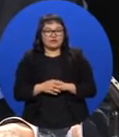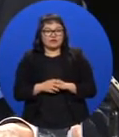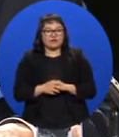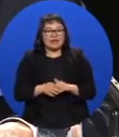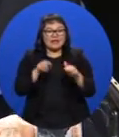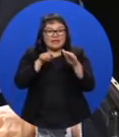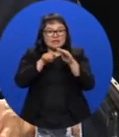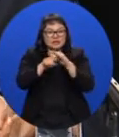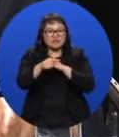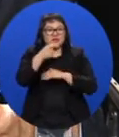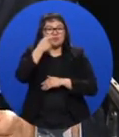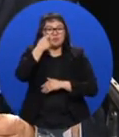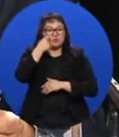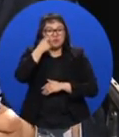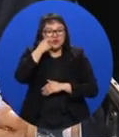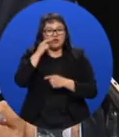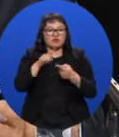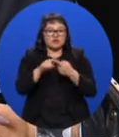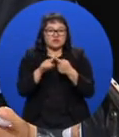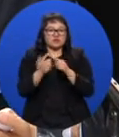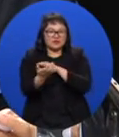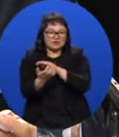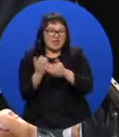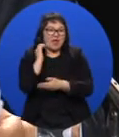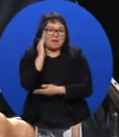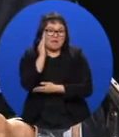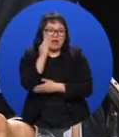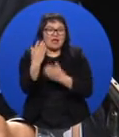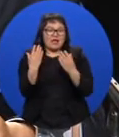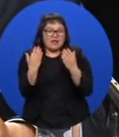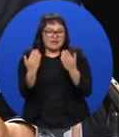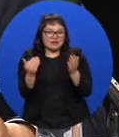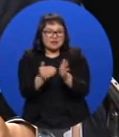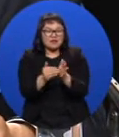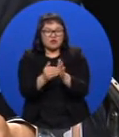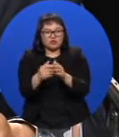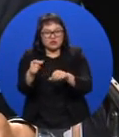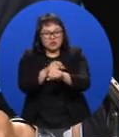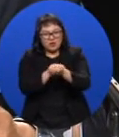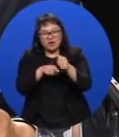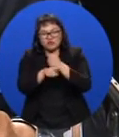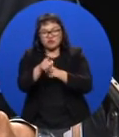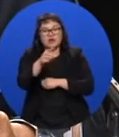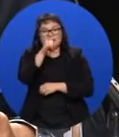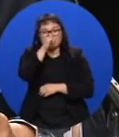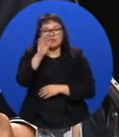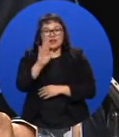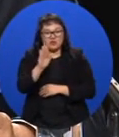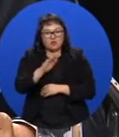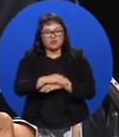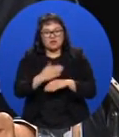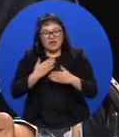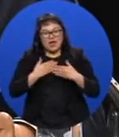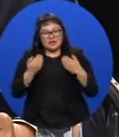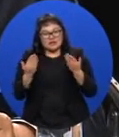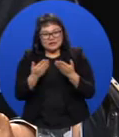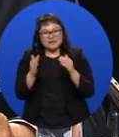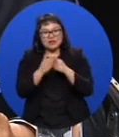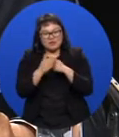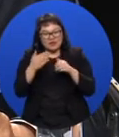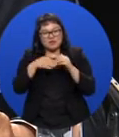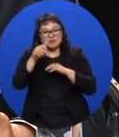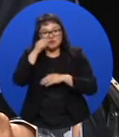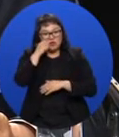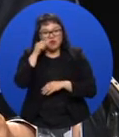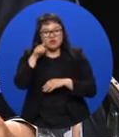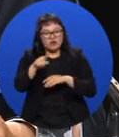들리지 못한 것에 대해서는 말씀을 드렸고요. 뭐 특별하게 안 간 건 아니고요. 제가 일정상 가지 못했고 대신에